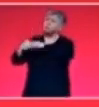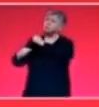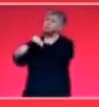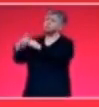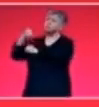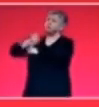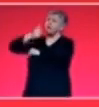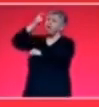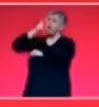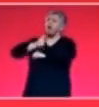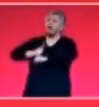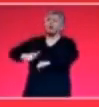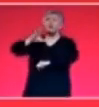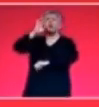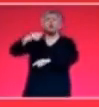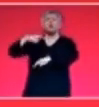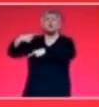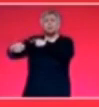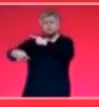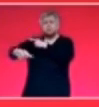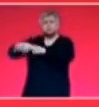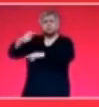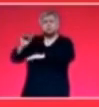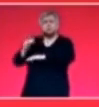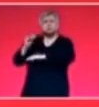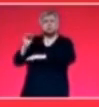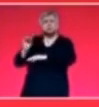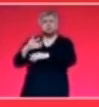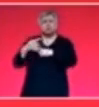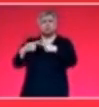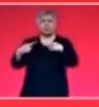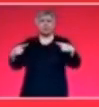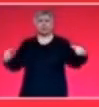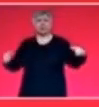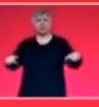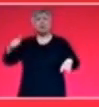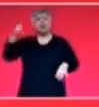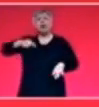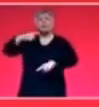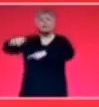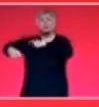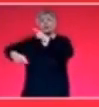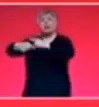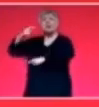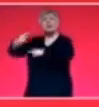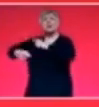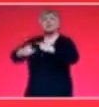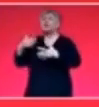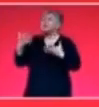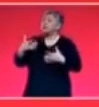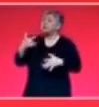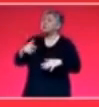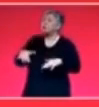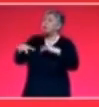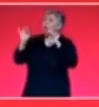ζήσει μεγάλες εμπειρίες. Είναι αυτές οι εμπειρίες του βιομηχανικού εργάτη